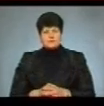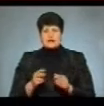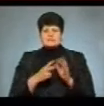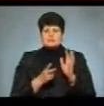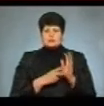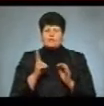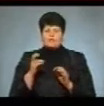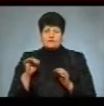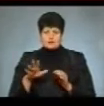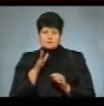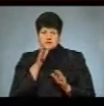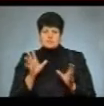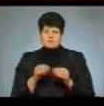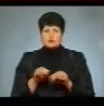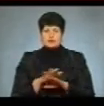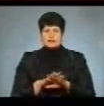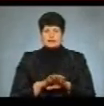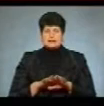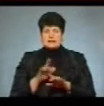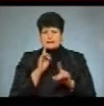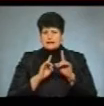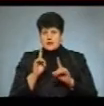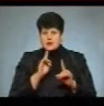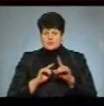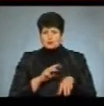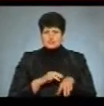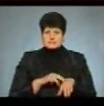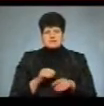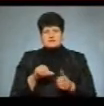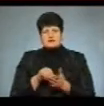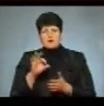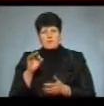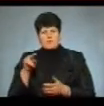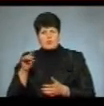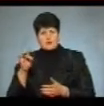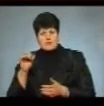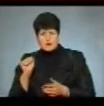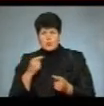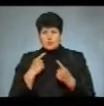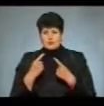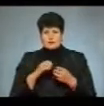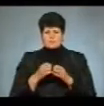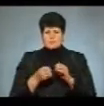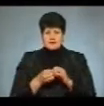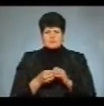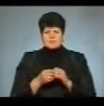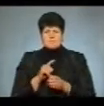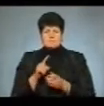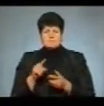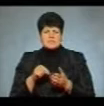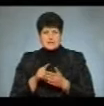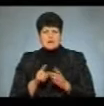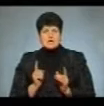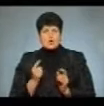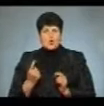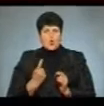квітня під час спільної наради поліцейських із представниками опори обговорили проблемні питання охорони бюлетнів. Розкажіть, будь ласка, які